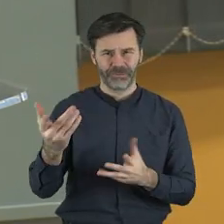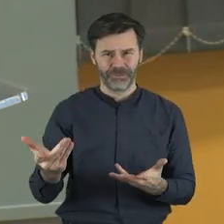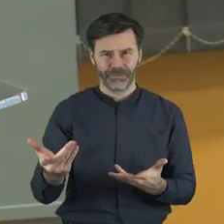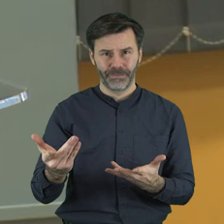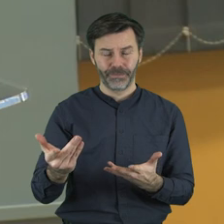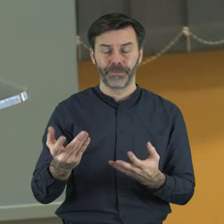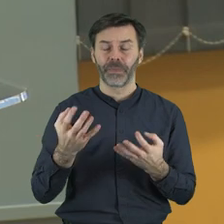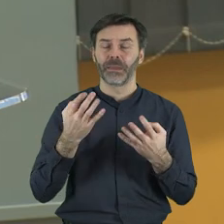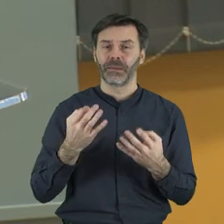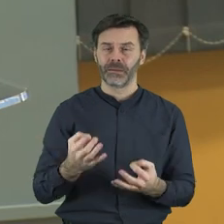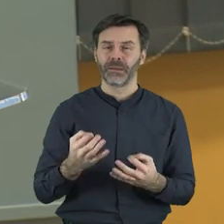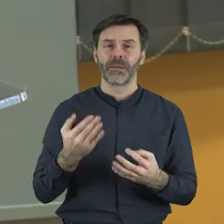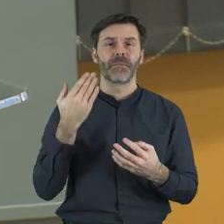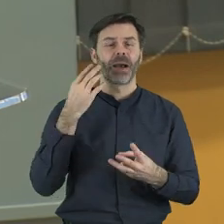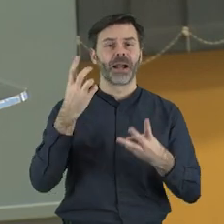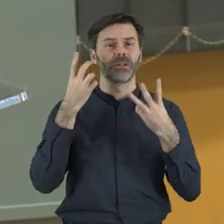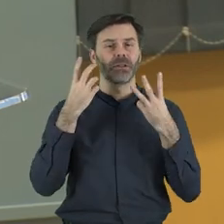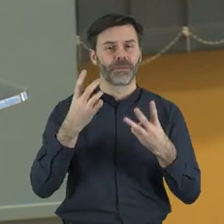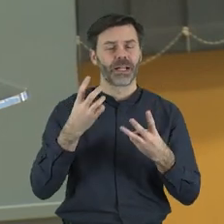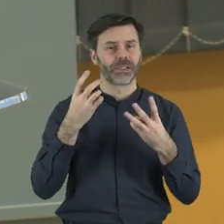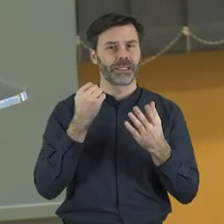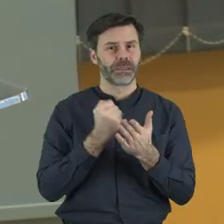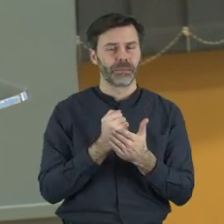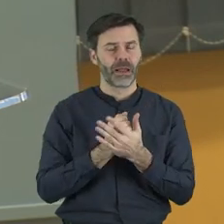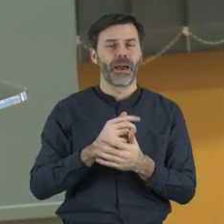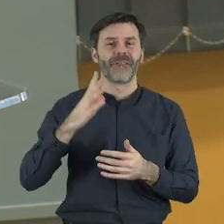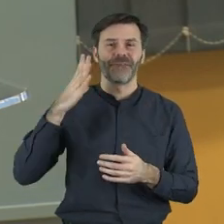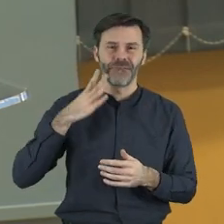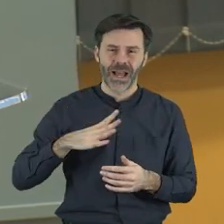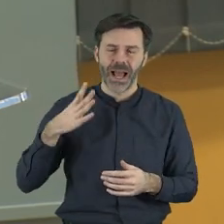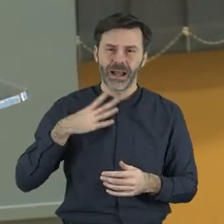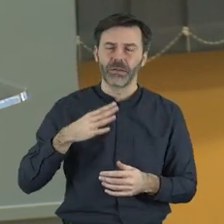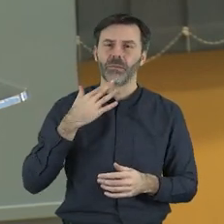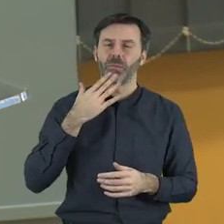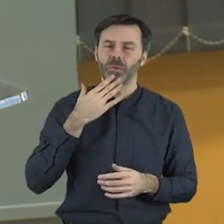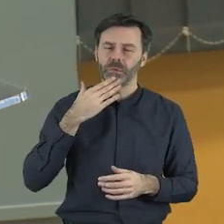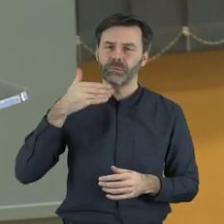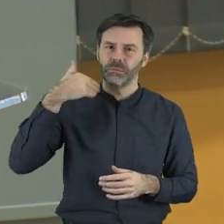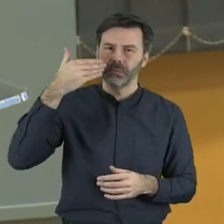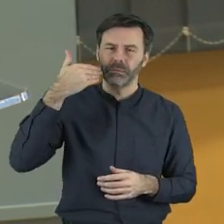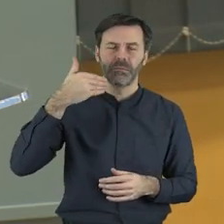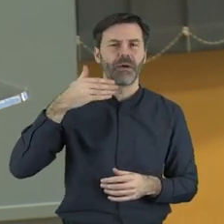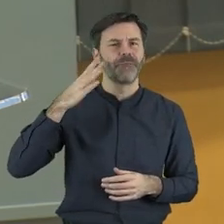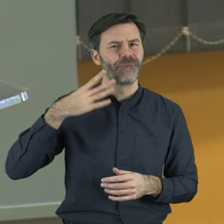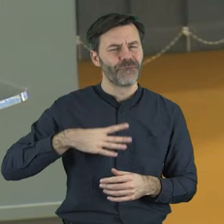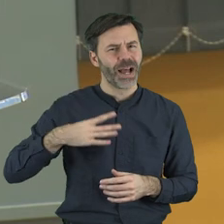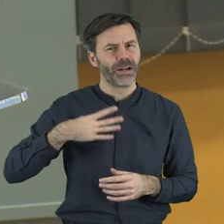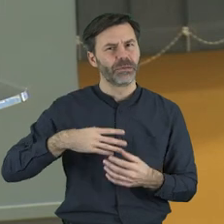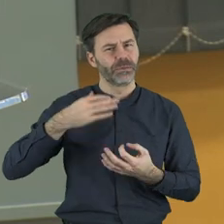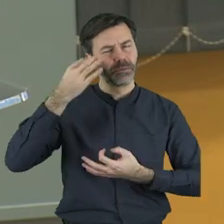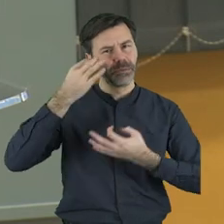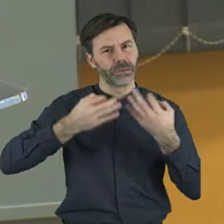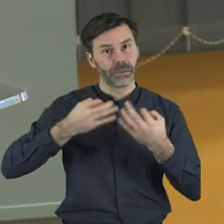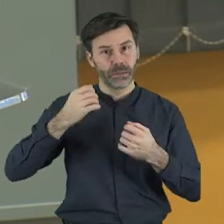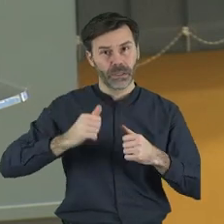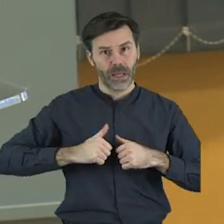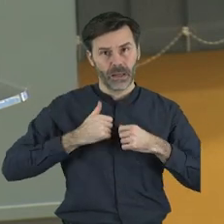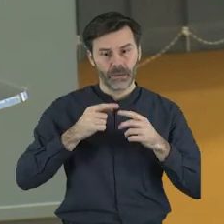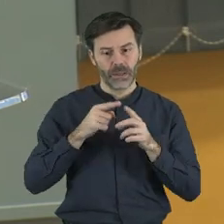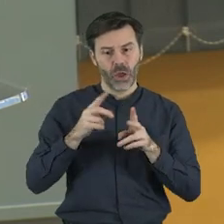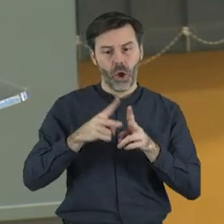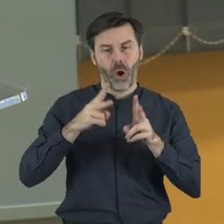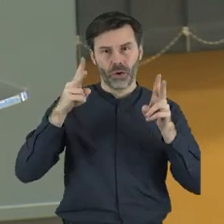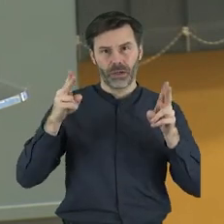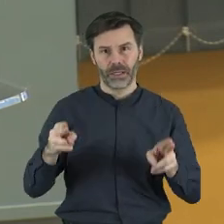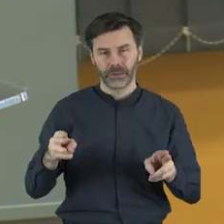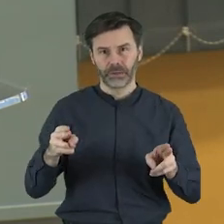ją rozstrzygać. I myślę, że warto by zastanowić się nad tym, aby ten okres przejściowy był dłuższy, tak aby ta firma, która tam